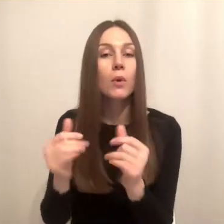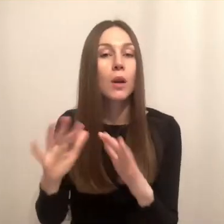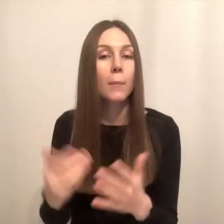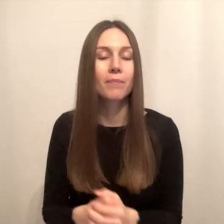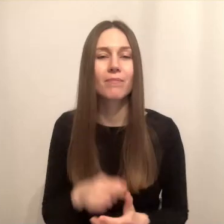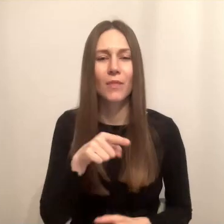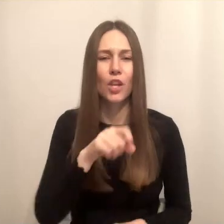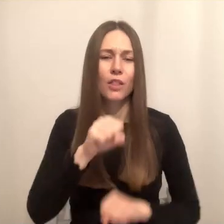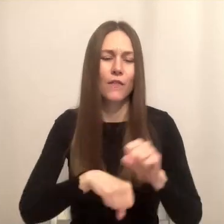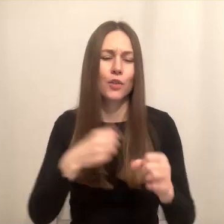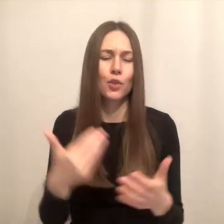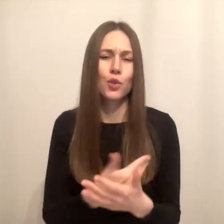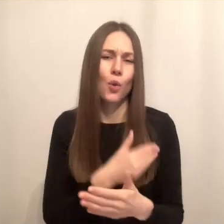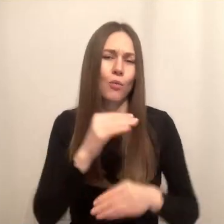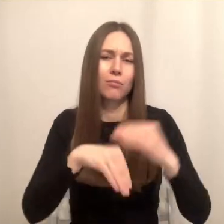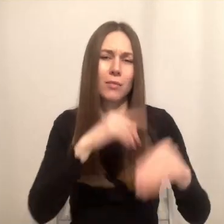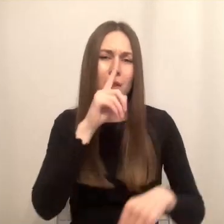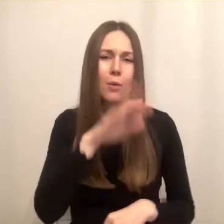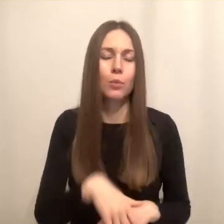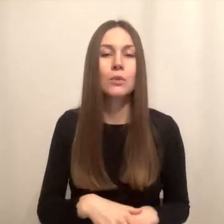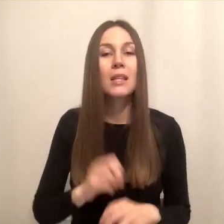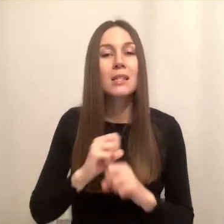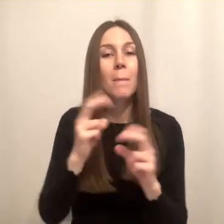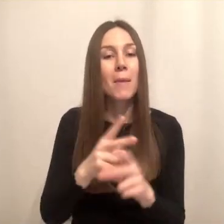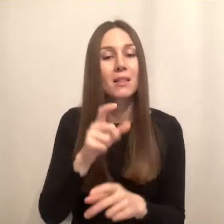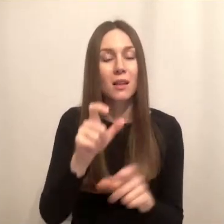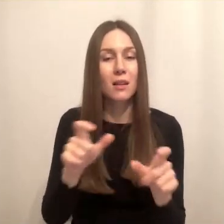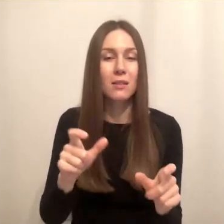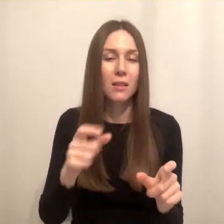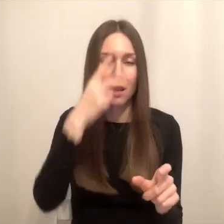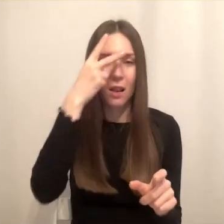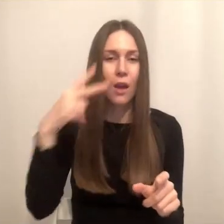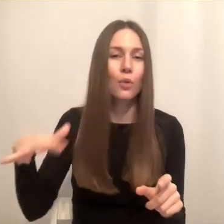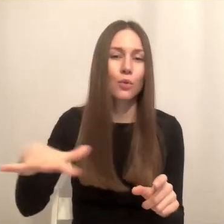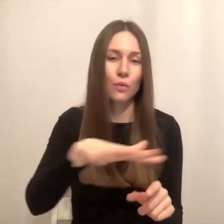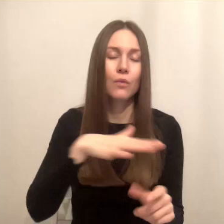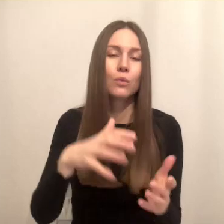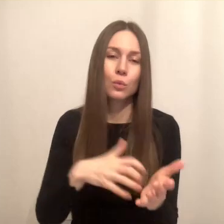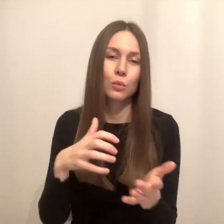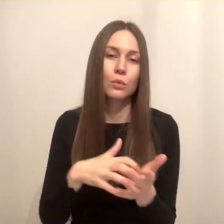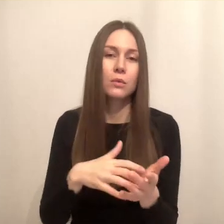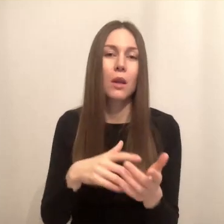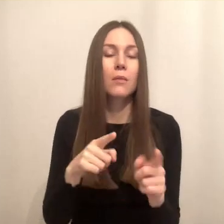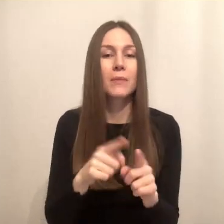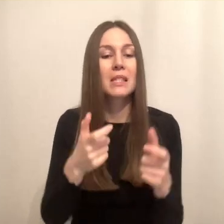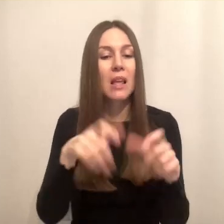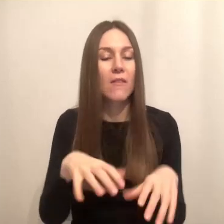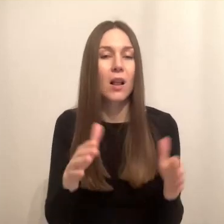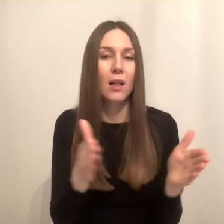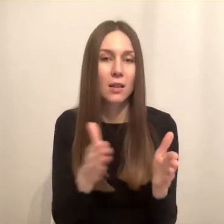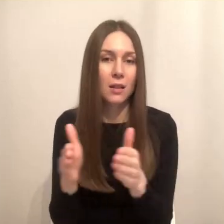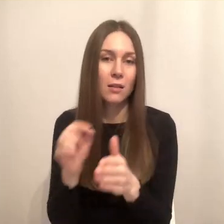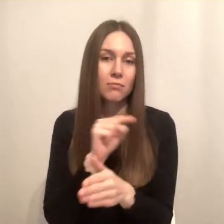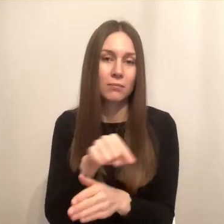neišrasime. Visų pirma, specialistų trūksta visoje Lietuvoje, ypač mažesnėse savivaldybėse.